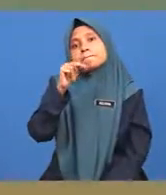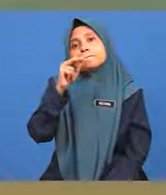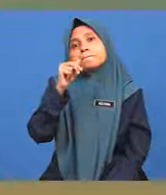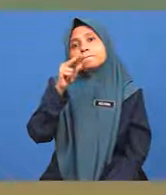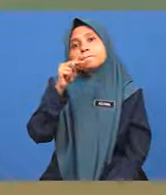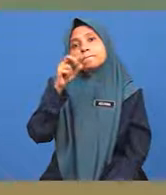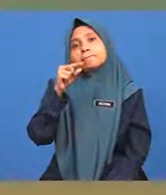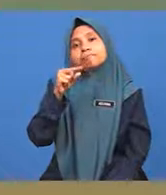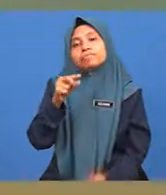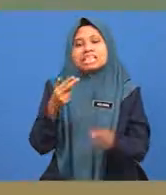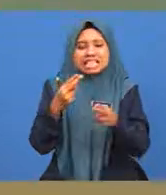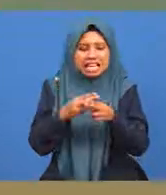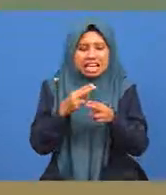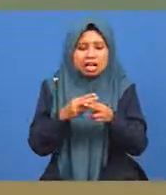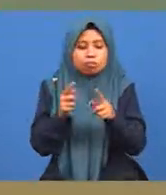Ya,